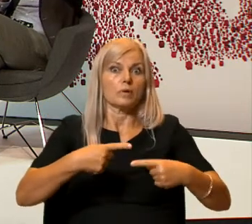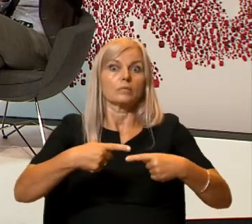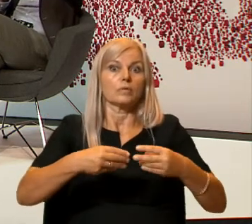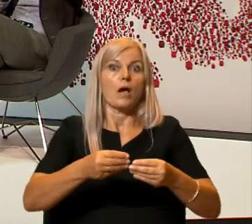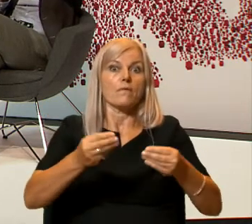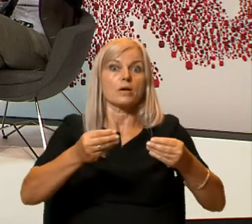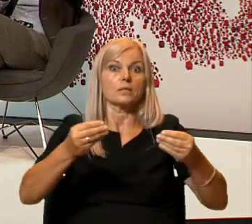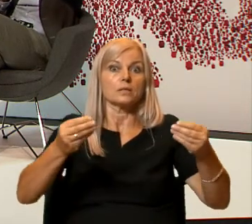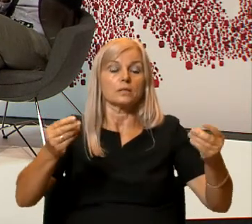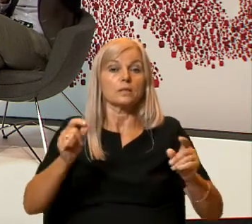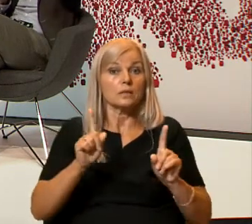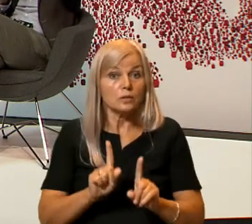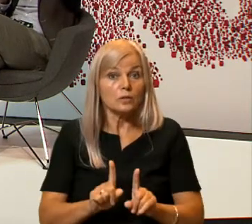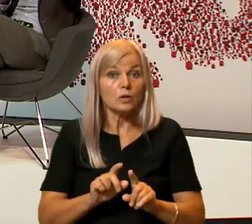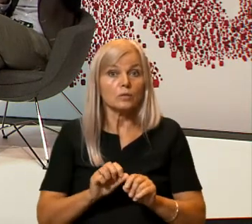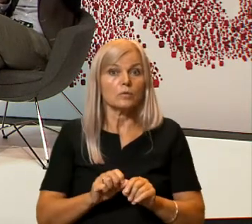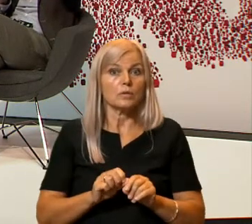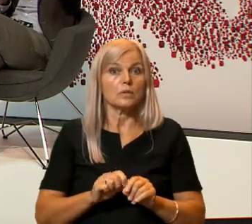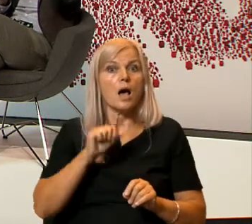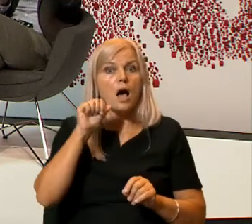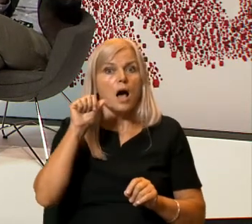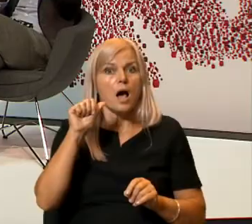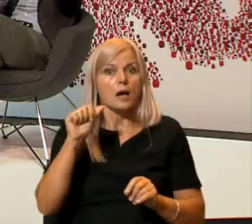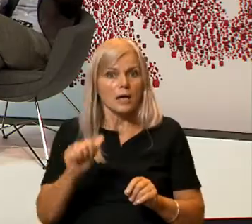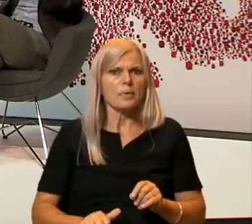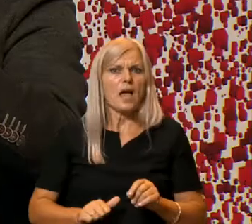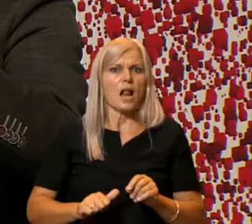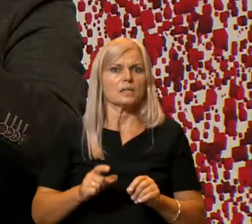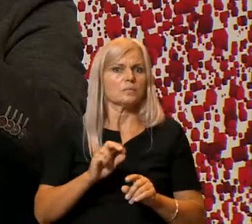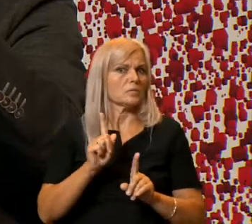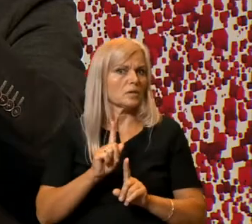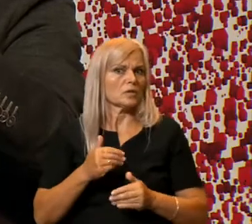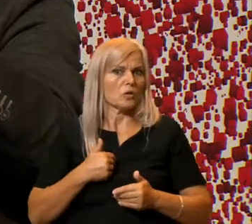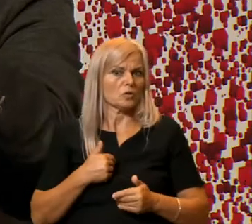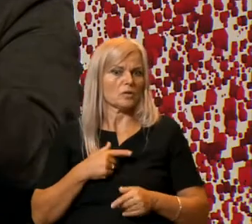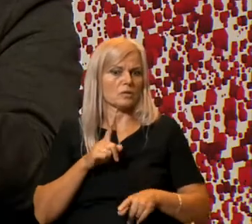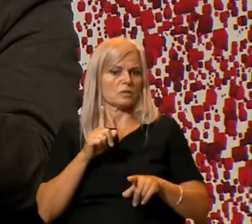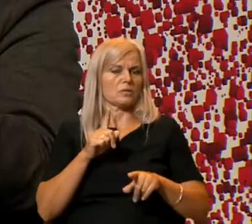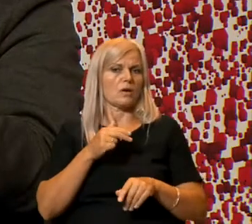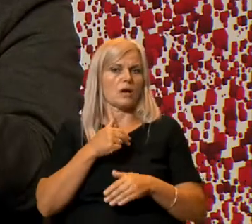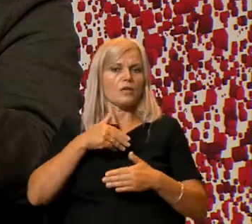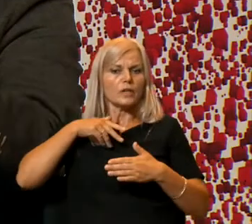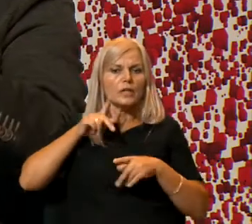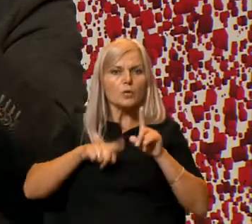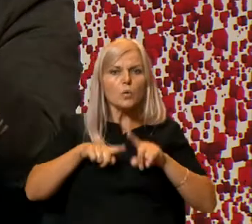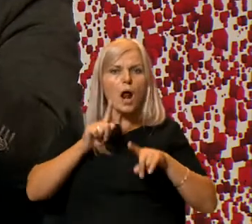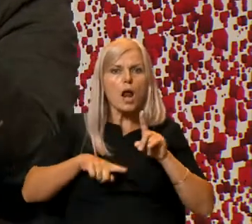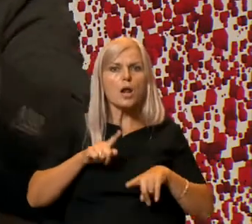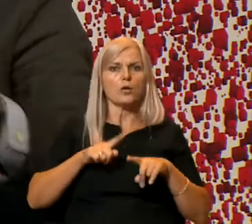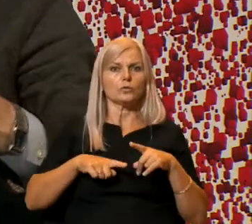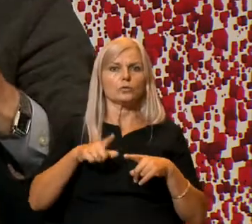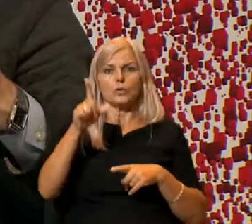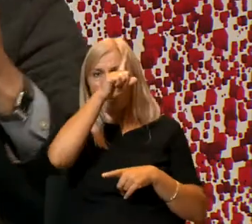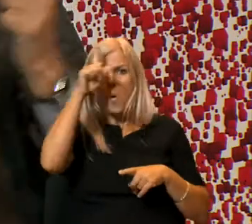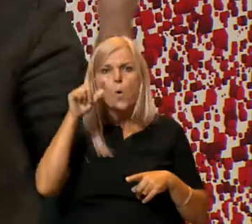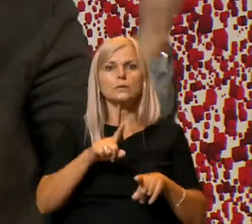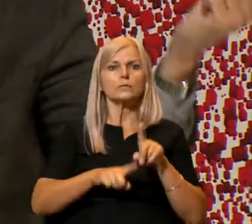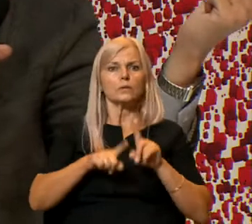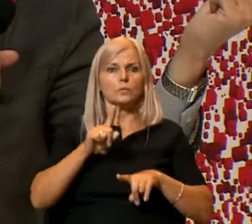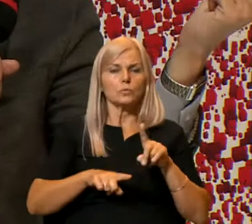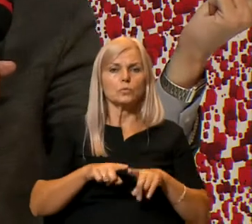otrzymać to, co mamy. A to jest właśnie logika kapitalizmu. A więc nie jest to w naturze ludzkiej, w naturze tego świata i w naturze